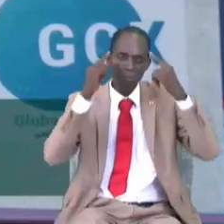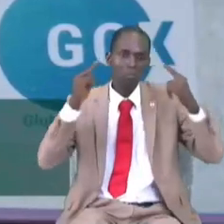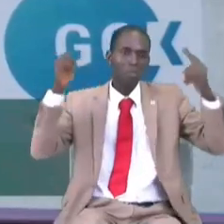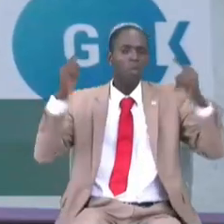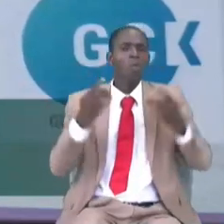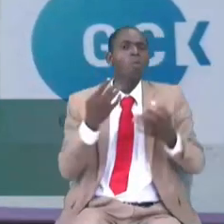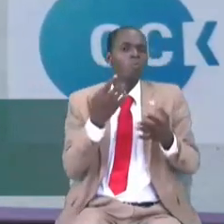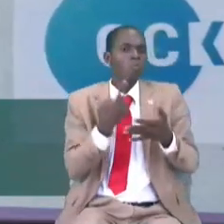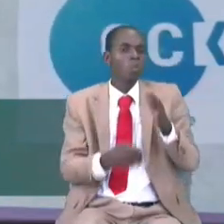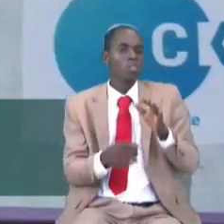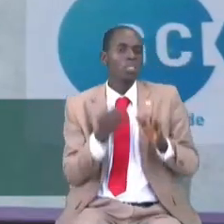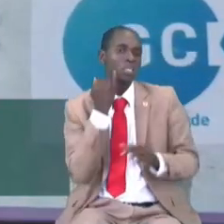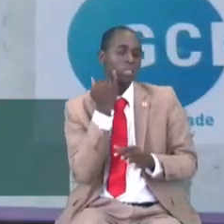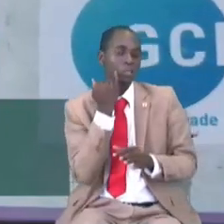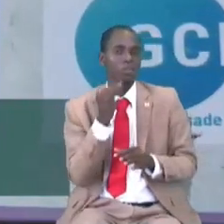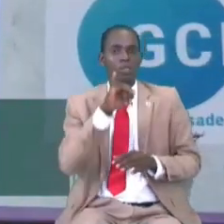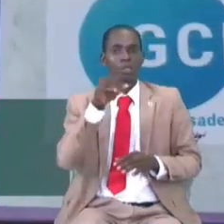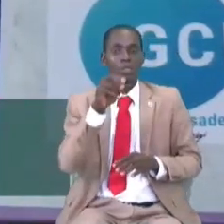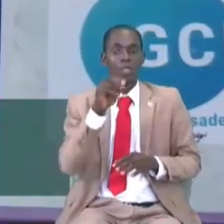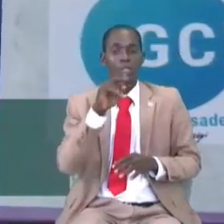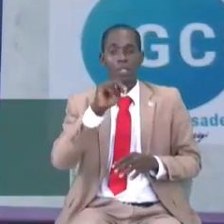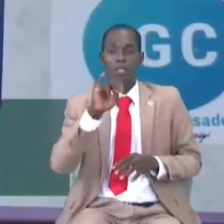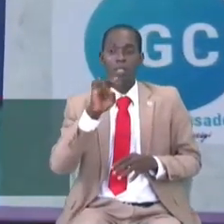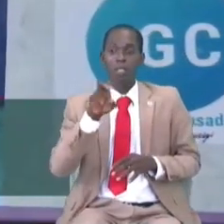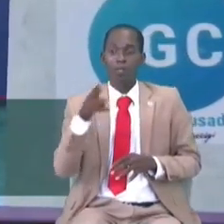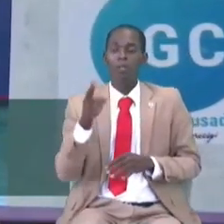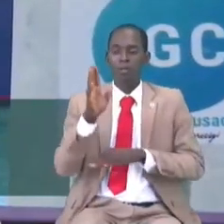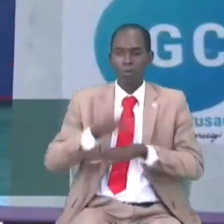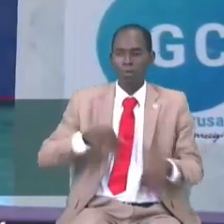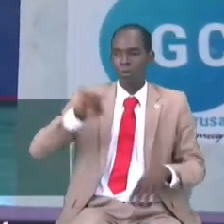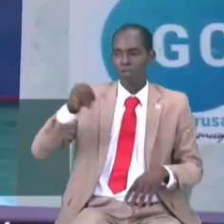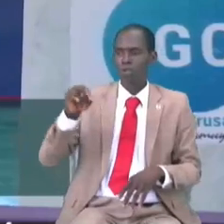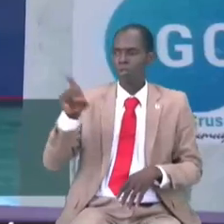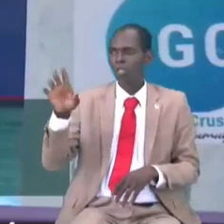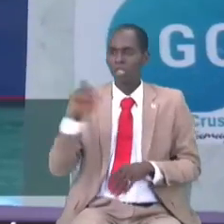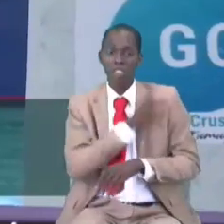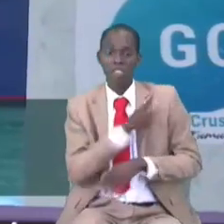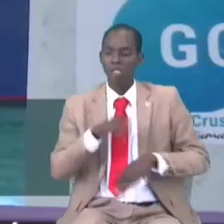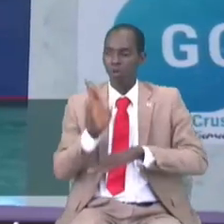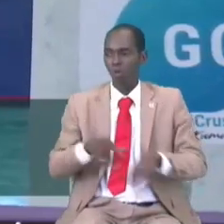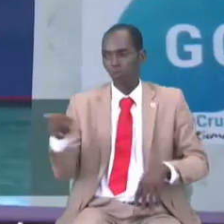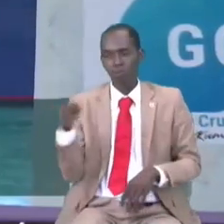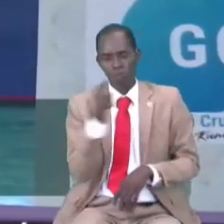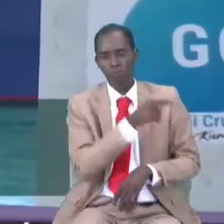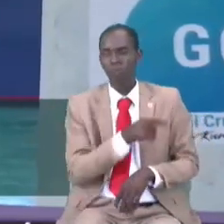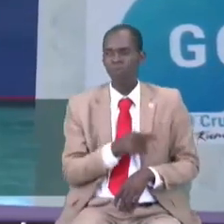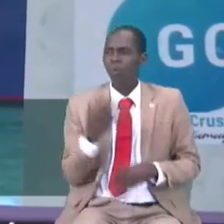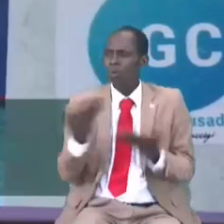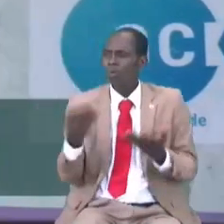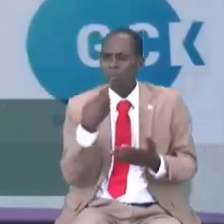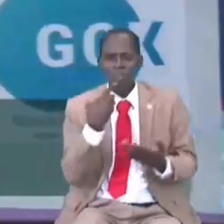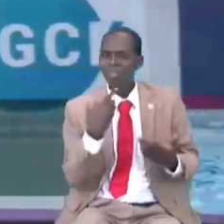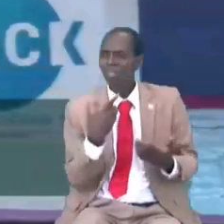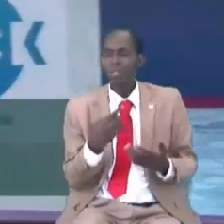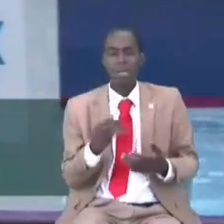avait appelé, le roi t'appelle. Nous avons même entendu qu'il dit 40 jours et Ninive est